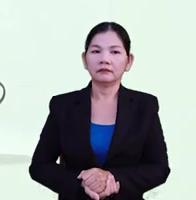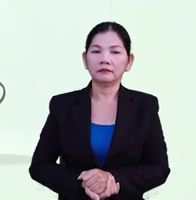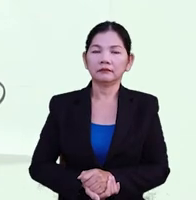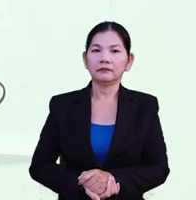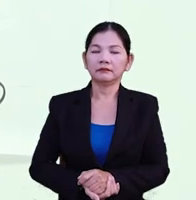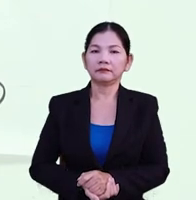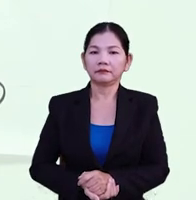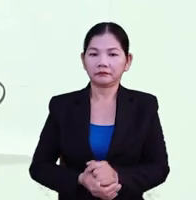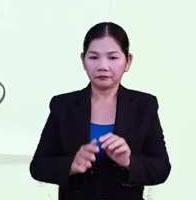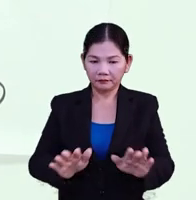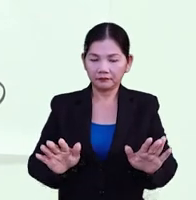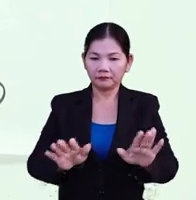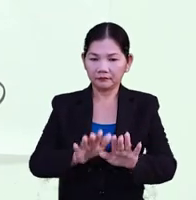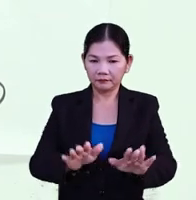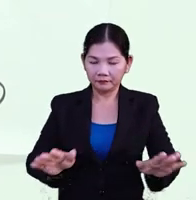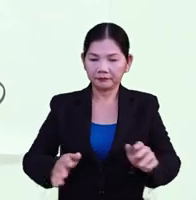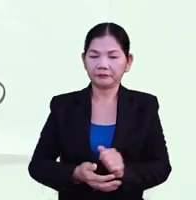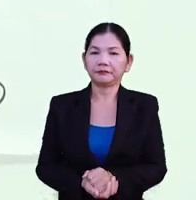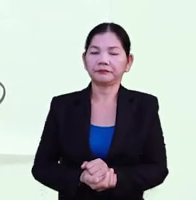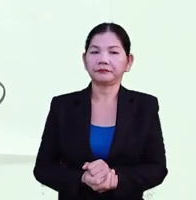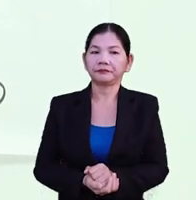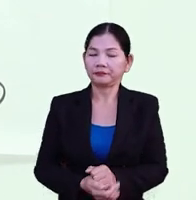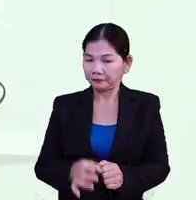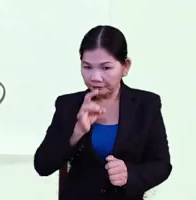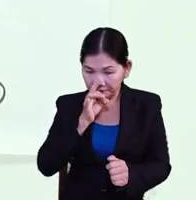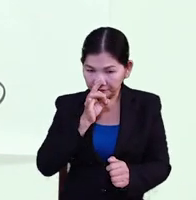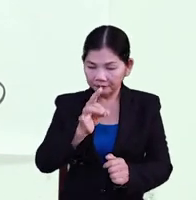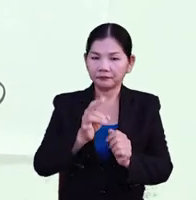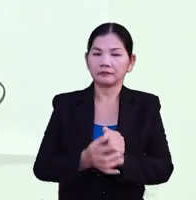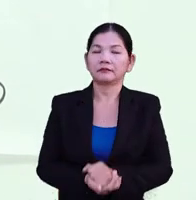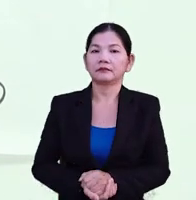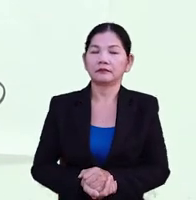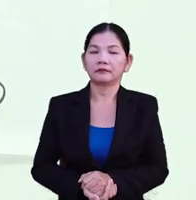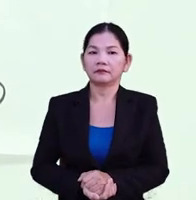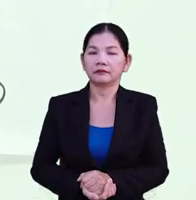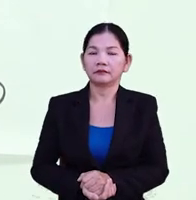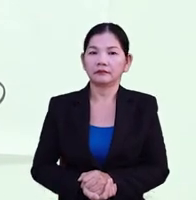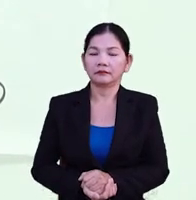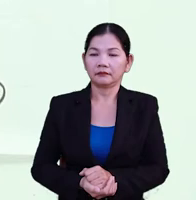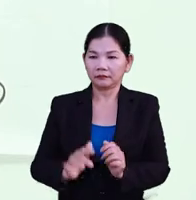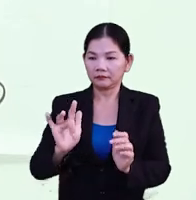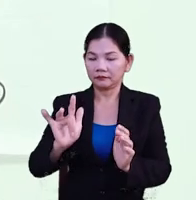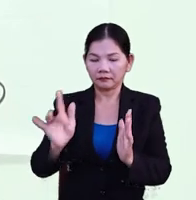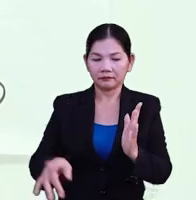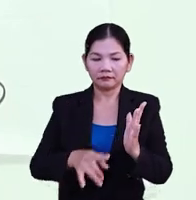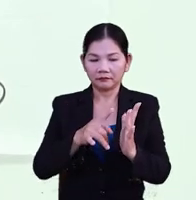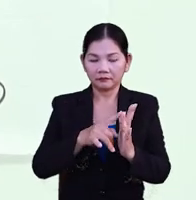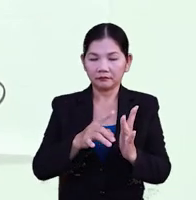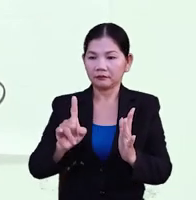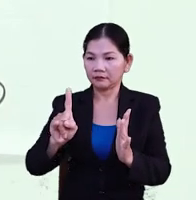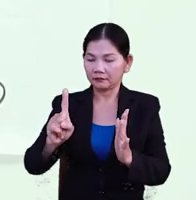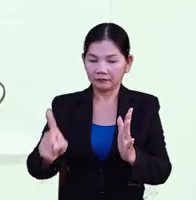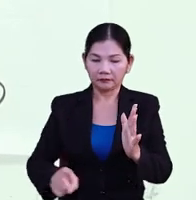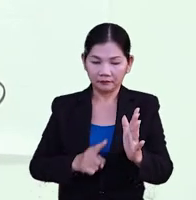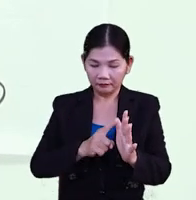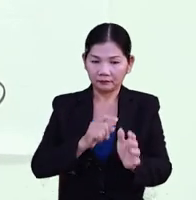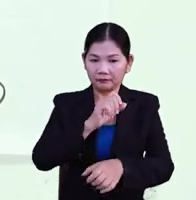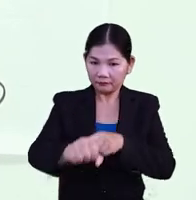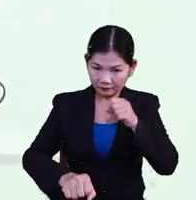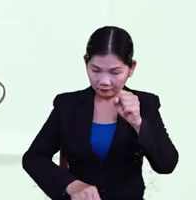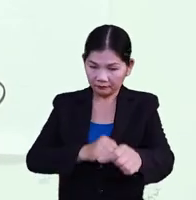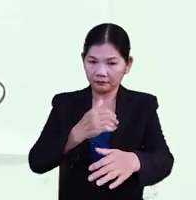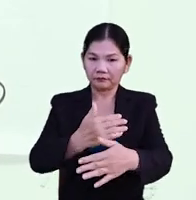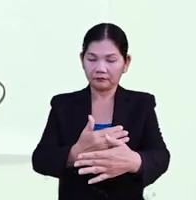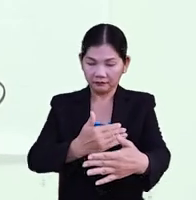ចាបើធ្លាប់ជីកកង់អញ្ចឹងកូនប្រកាសជាឆ្លើយថាចាបូផាជីកខាងក្រោយណាកូនណាចាព្រោះគា